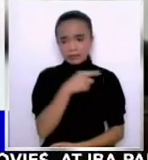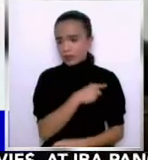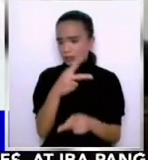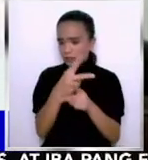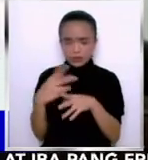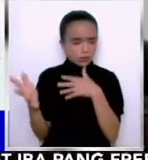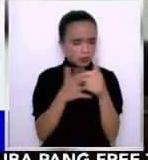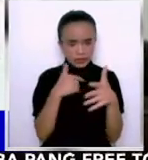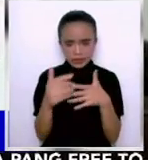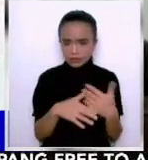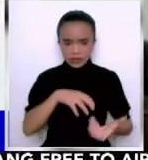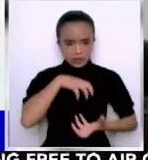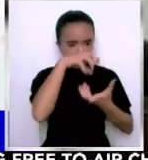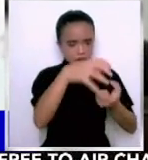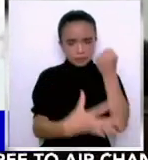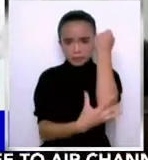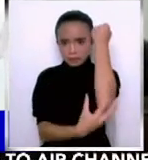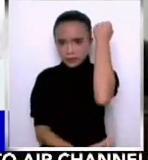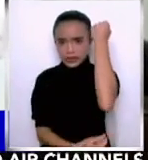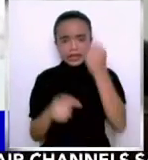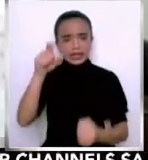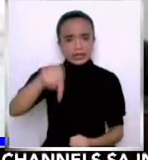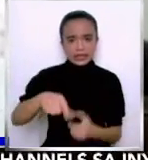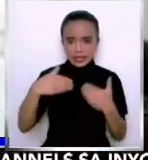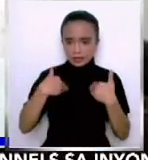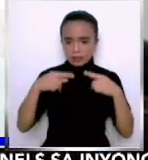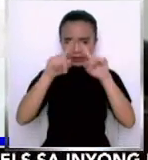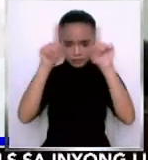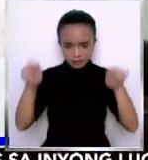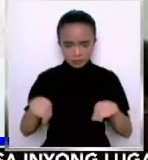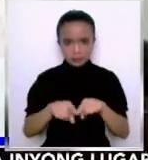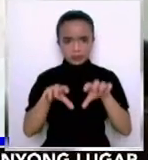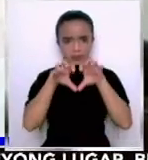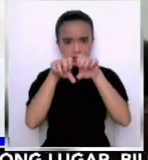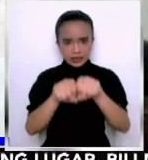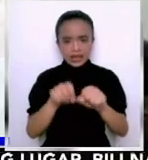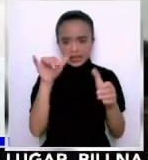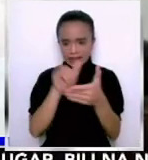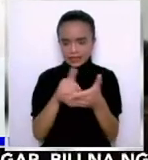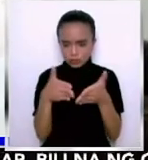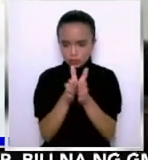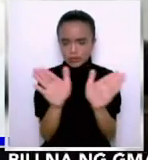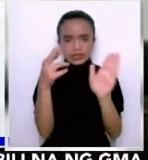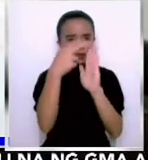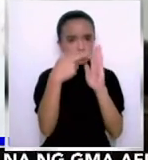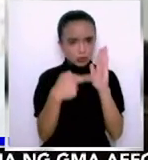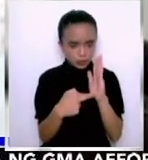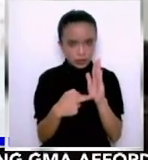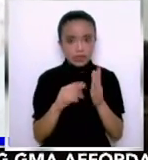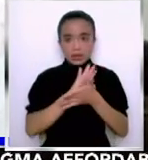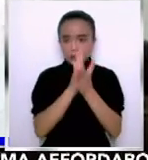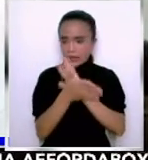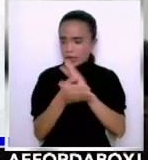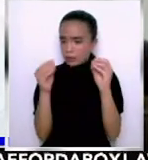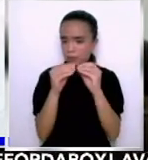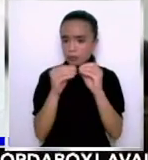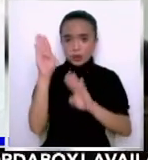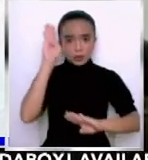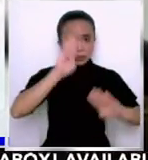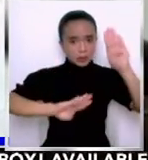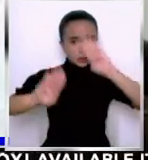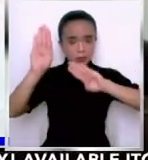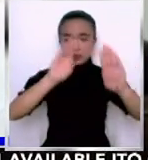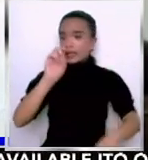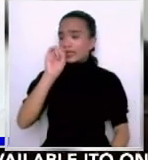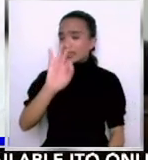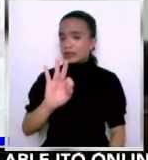mahirap, kailangan talaga mayroong warrant of arrest as a general rule. Mas lalong magiging problematic, Oscar, kung wala tayong